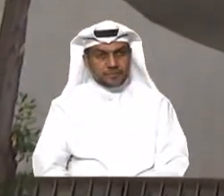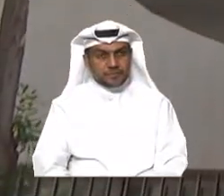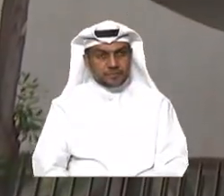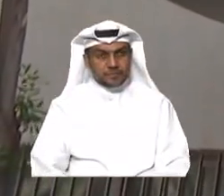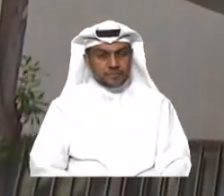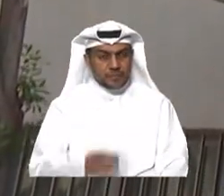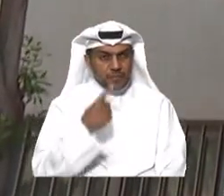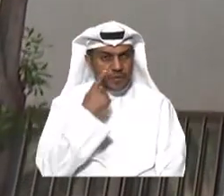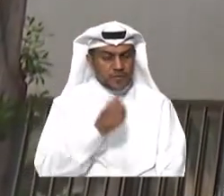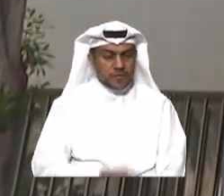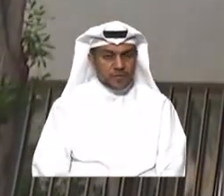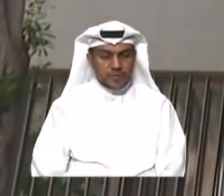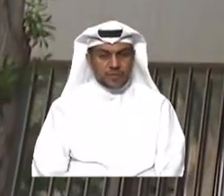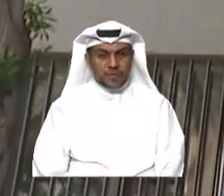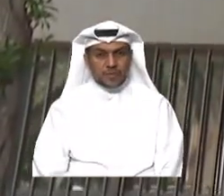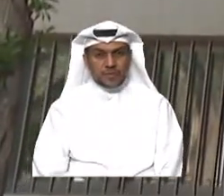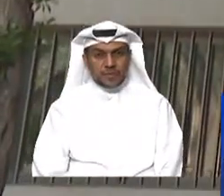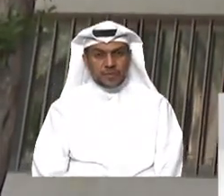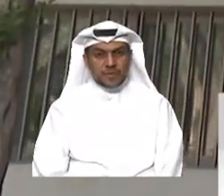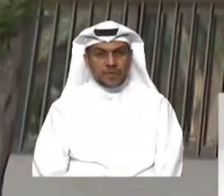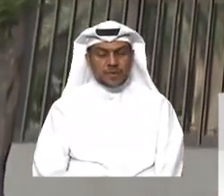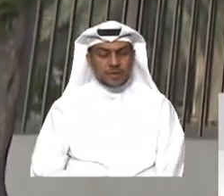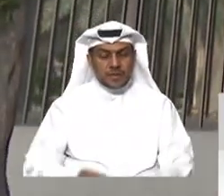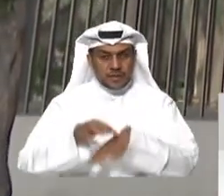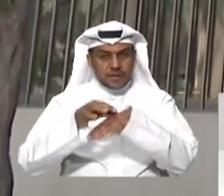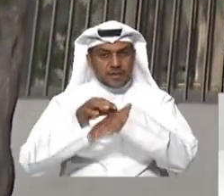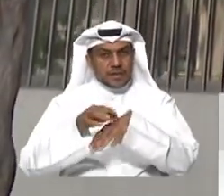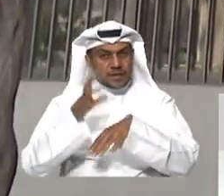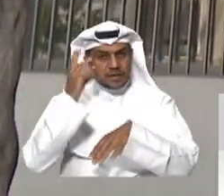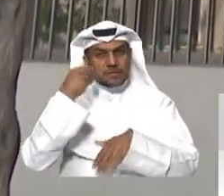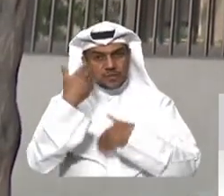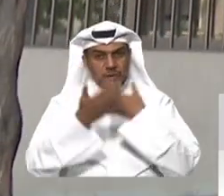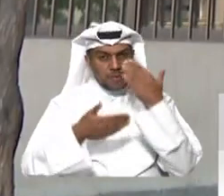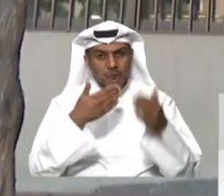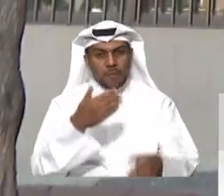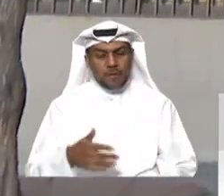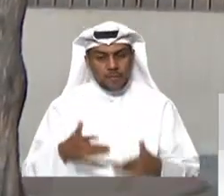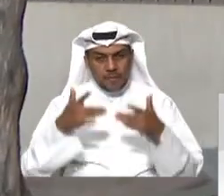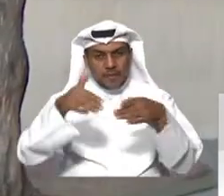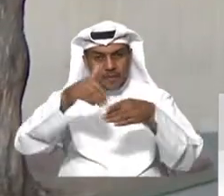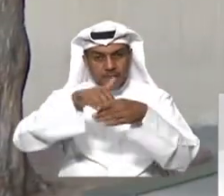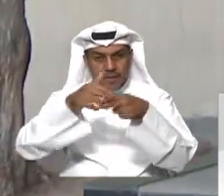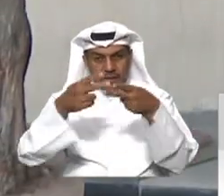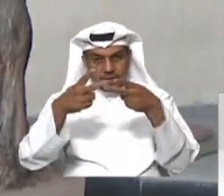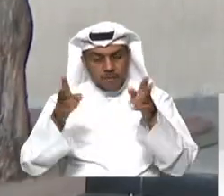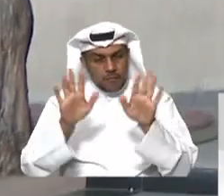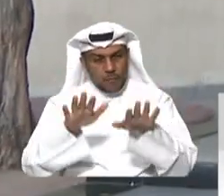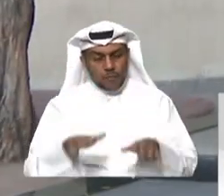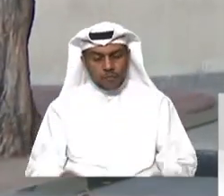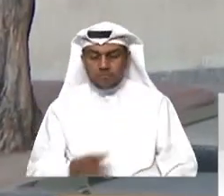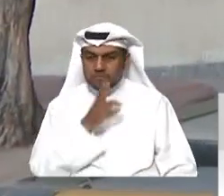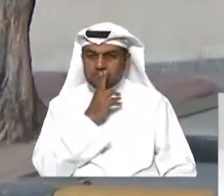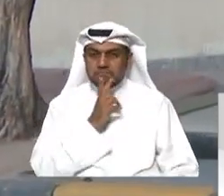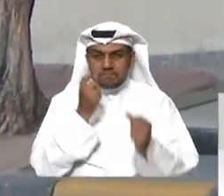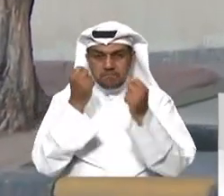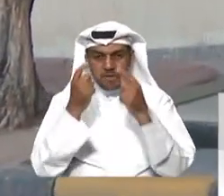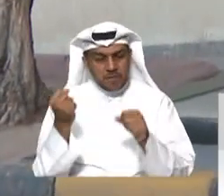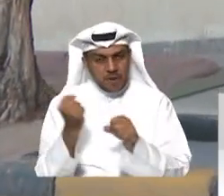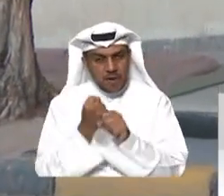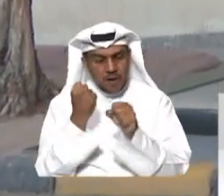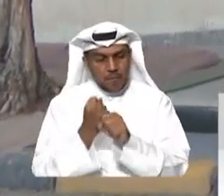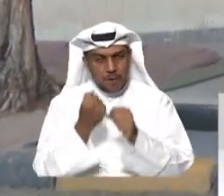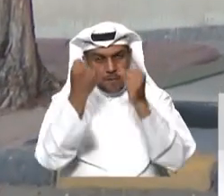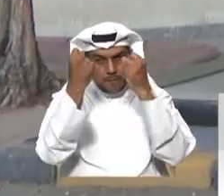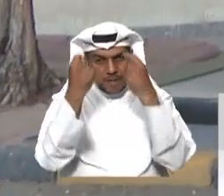اجواء من التفاؤل والرغبه في انجاح سير عمليه التسجيل لازمت العاملين هنا في مركز